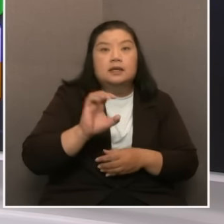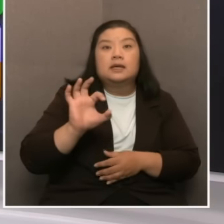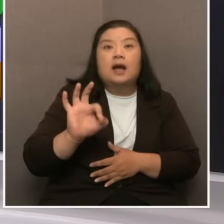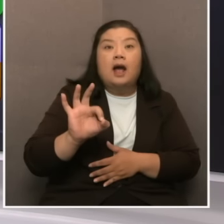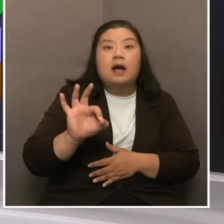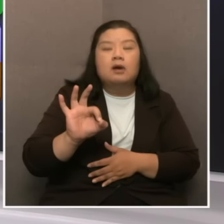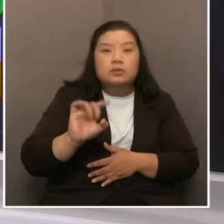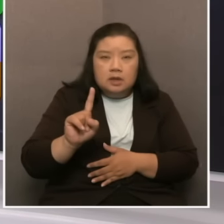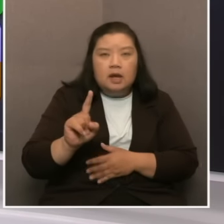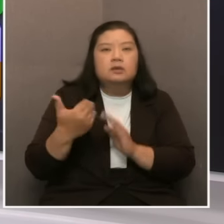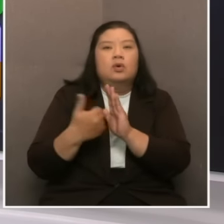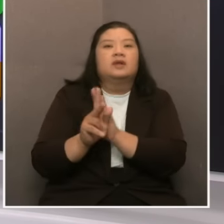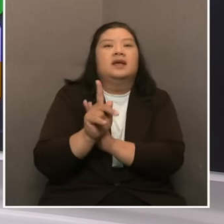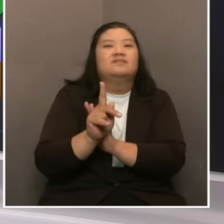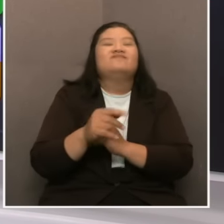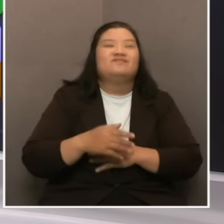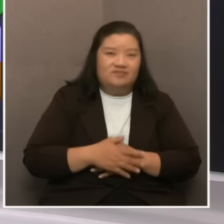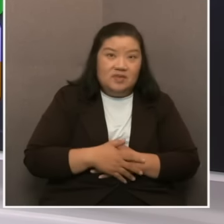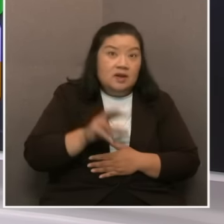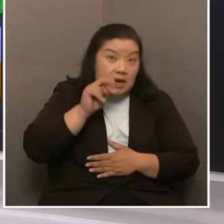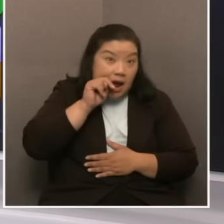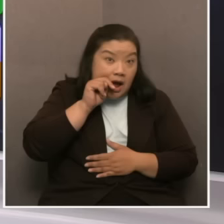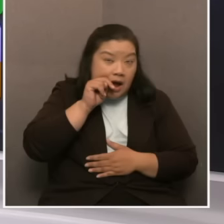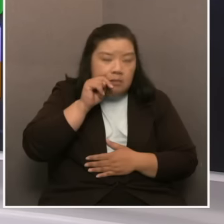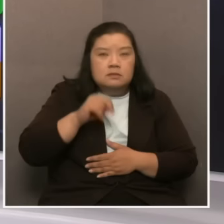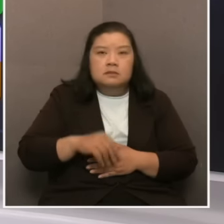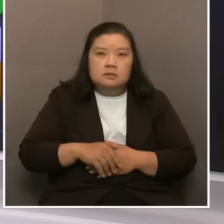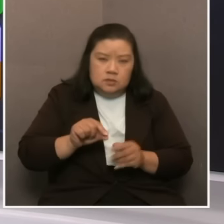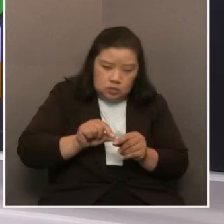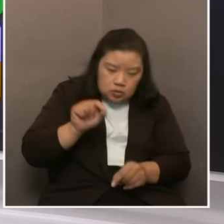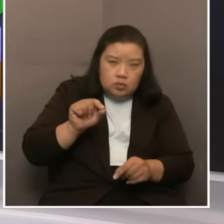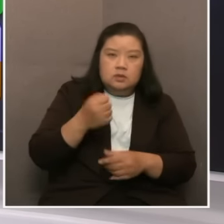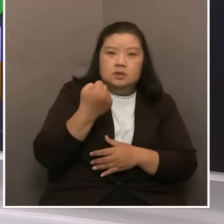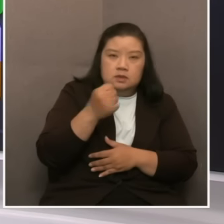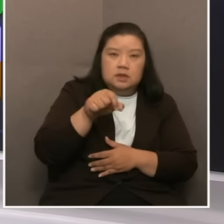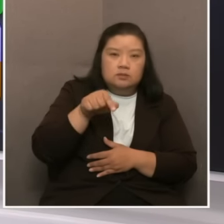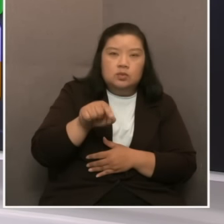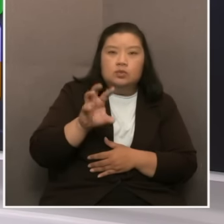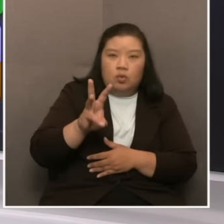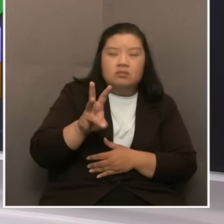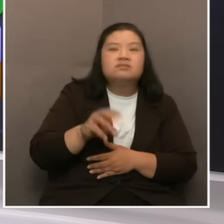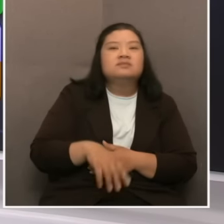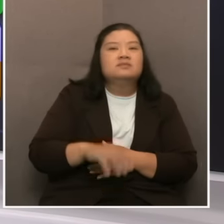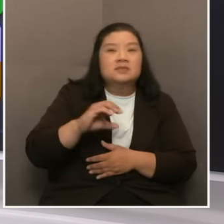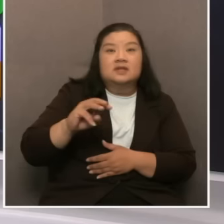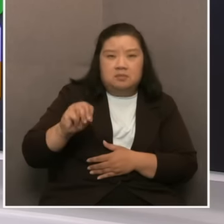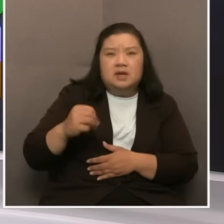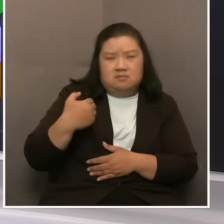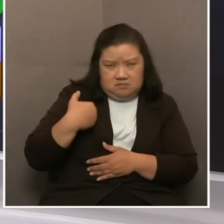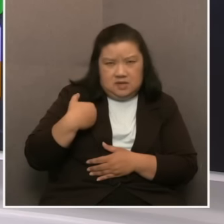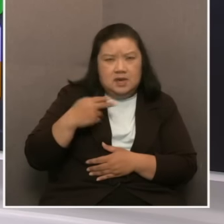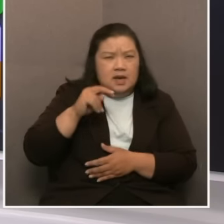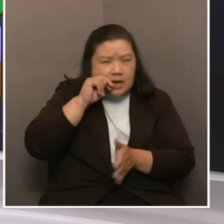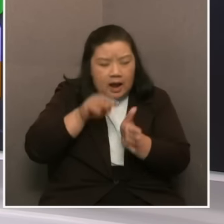บทจัหวดขอนไ่นระดับน้ำ อยู่ที่ 10 เมตร 16 เซนทีก็ยังคงต่ำกว้ตะลิง ประมาณ 84